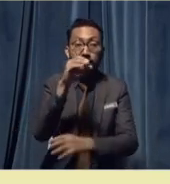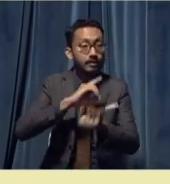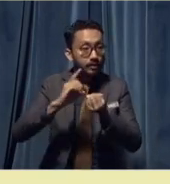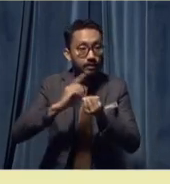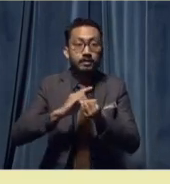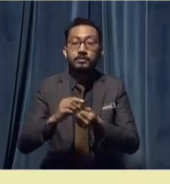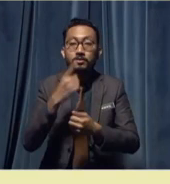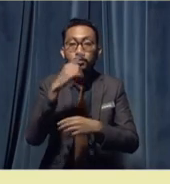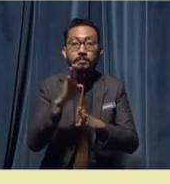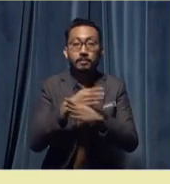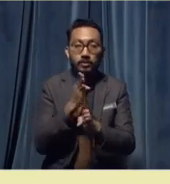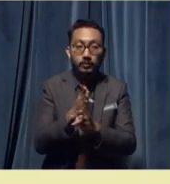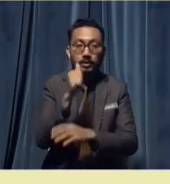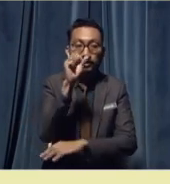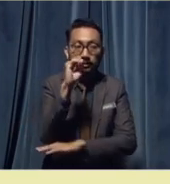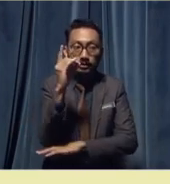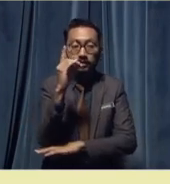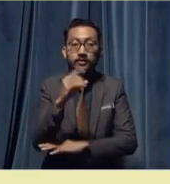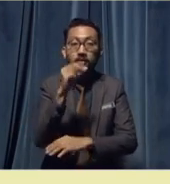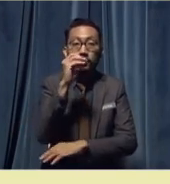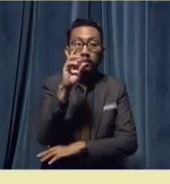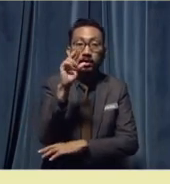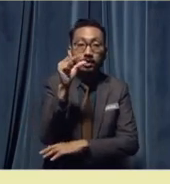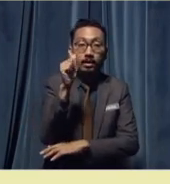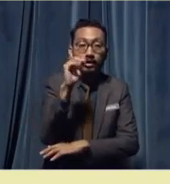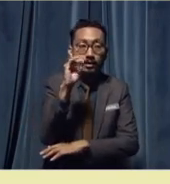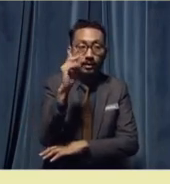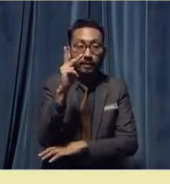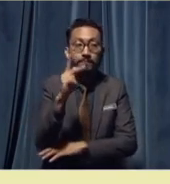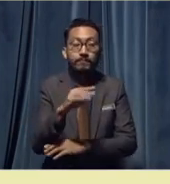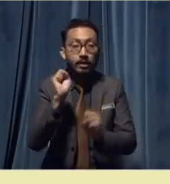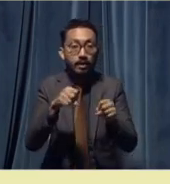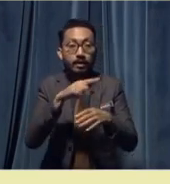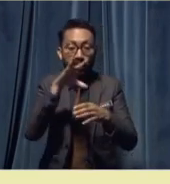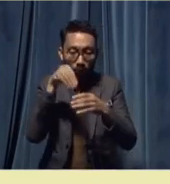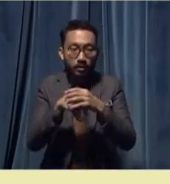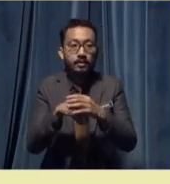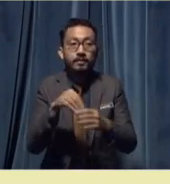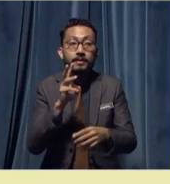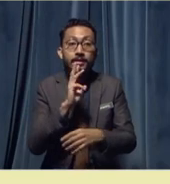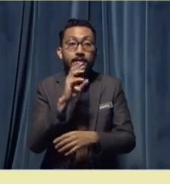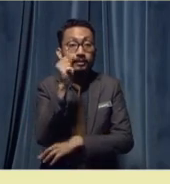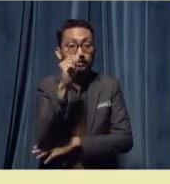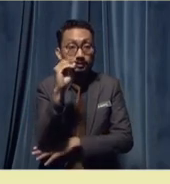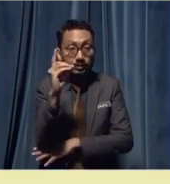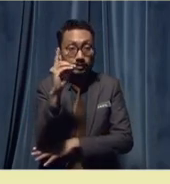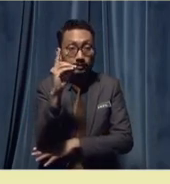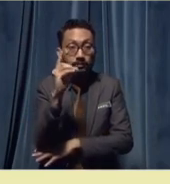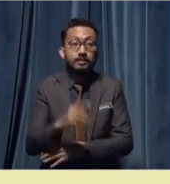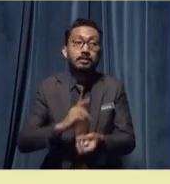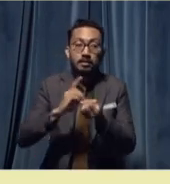membentuk asid organik yang boleh larut dalam air berasid.